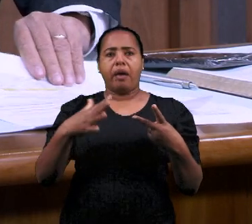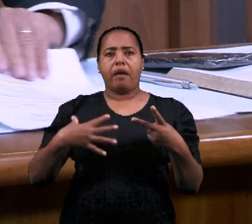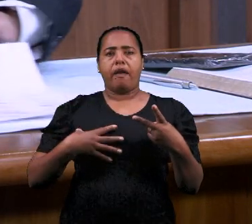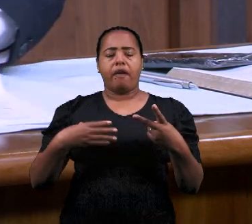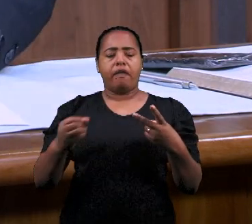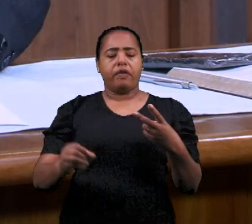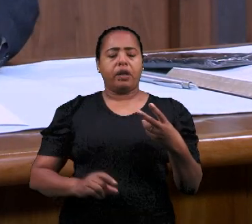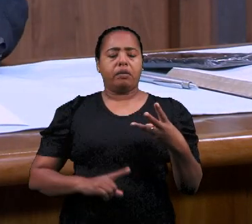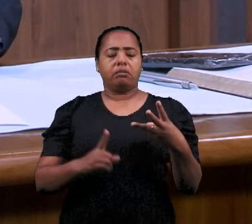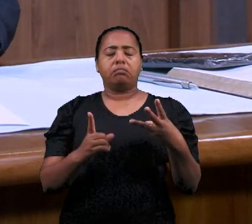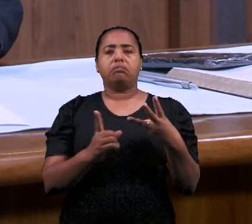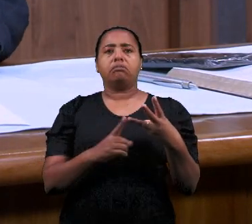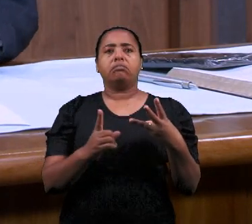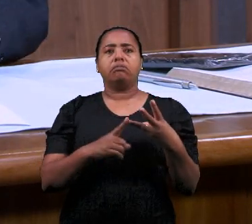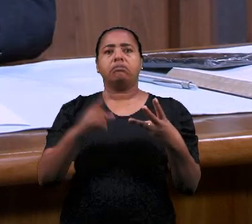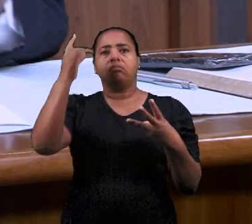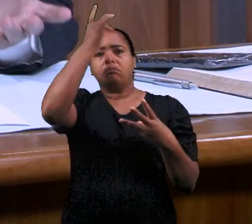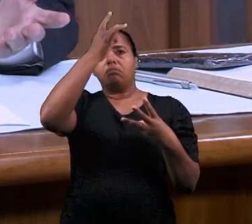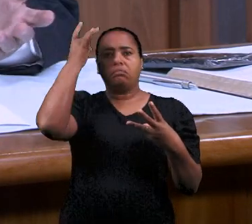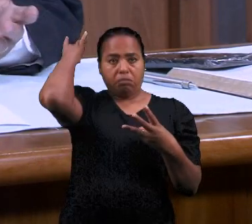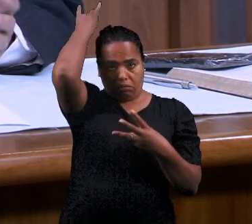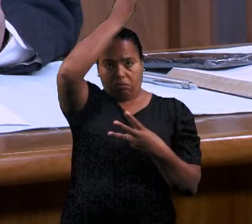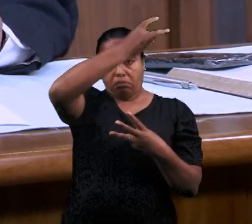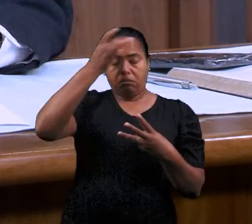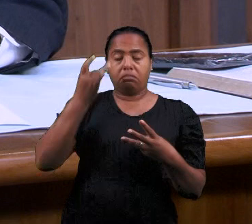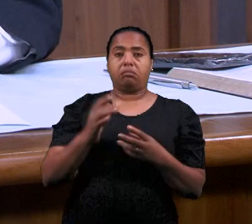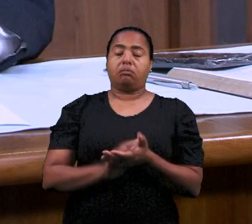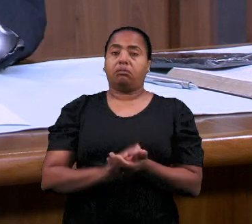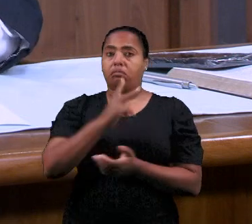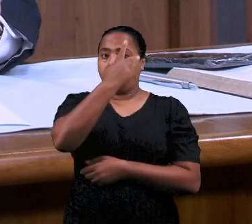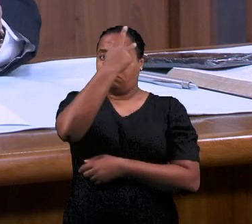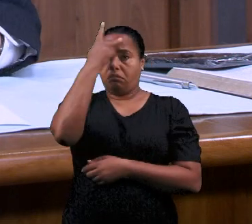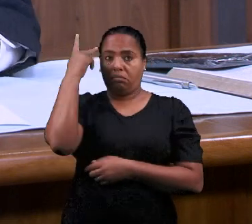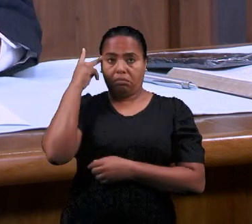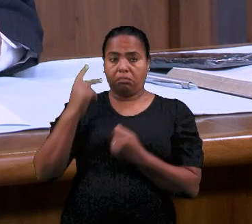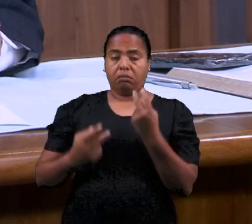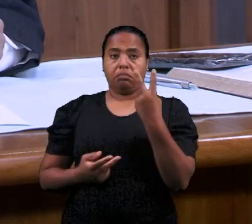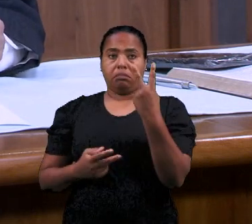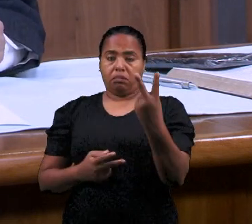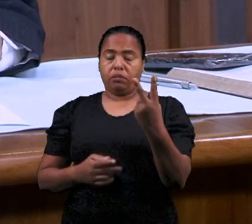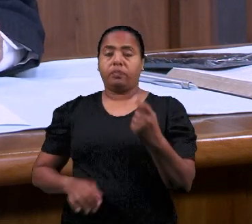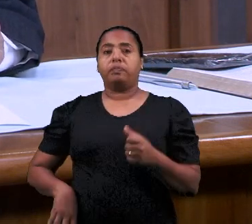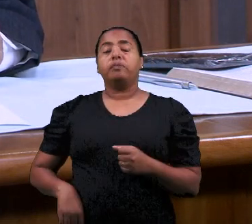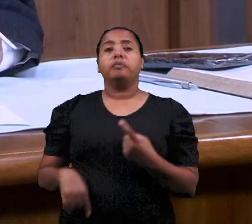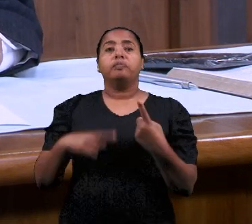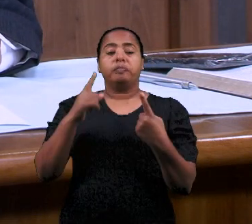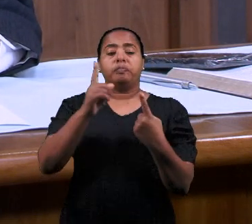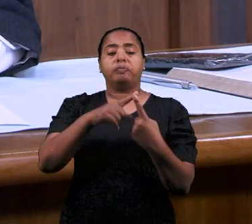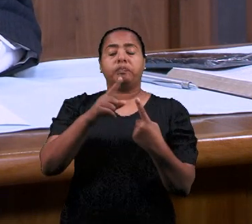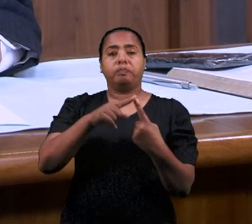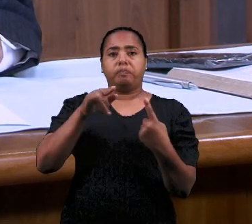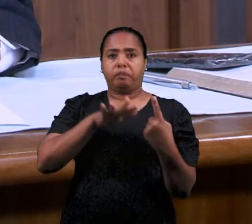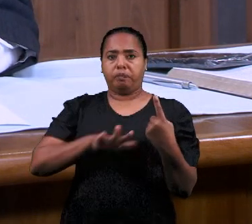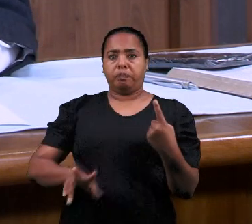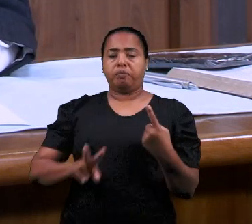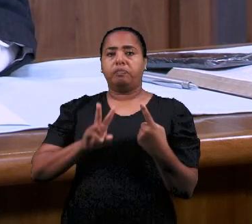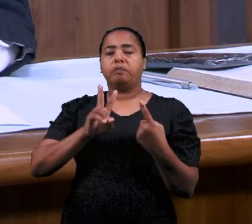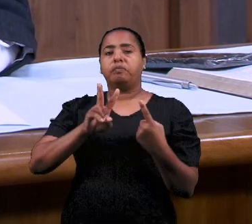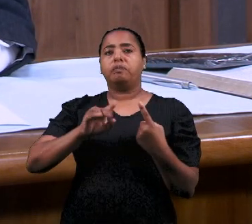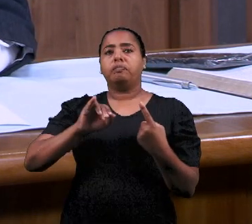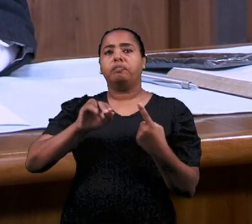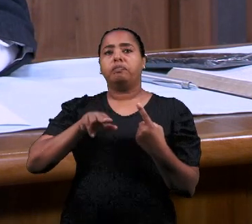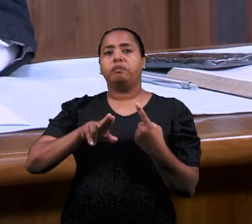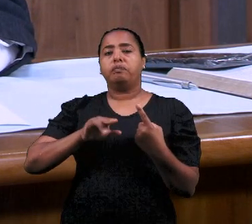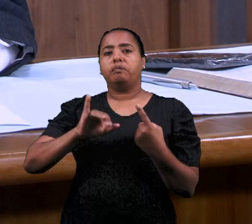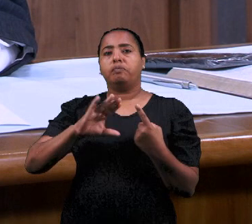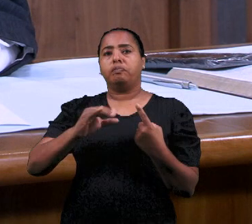Fils, lettre C au Saint-Esprit. Et celui qui va donner cette réponse, c'est un groupe de 2 personnes. Nous allons